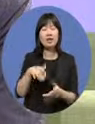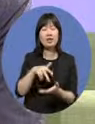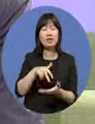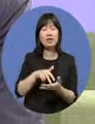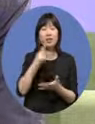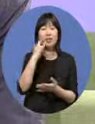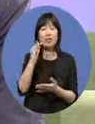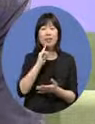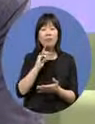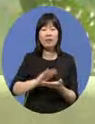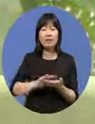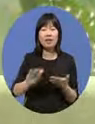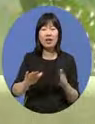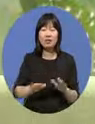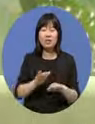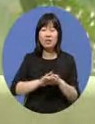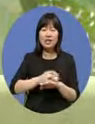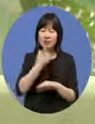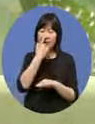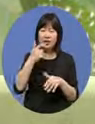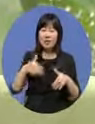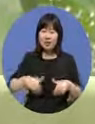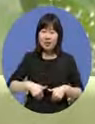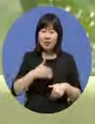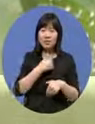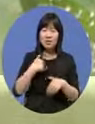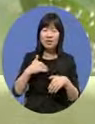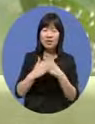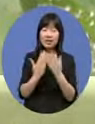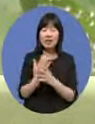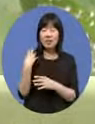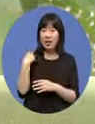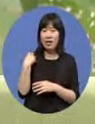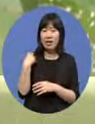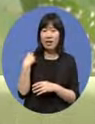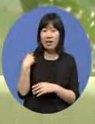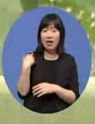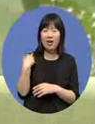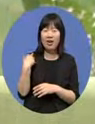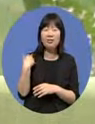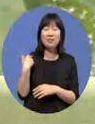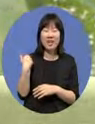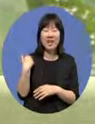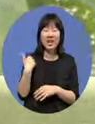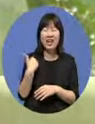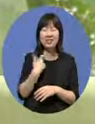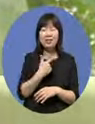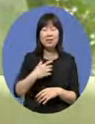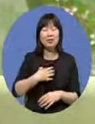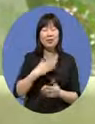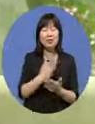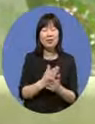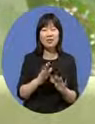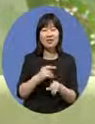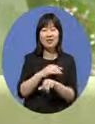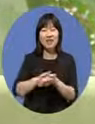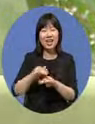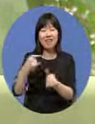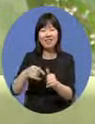이제 엄마라고 볼 수가 있어요. 그러니까 어머니께서 오늘 잘 배우시면 되는 거예요. 그렇죠. 이거를 다 아는 엄마가 어디 있어요. 저도 몰랐는데. 그러니까 너무 걱정하지 마시고 오늘 좀 잘